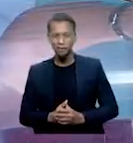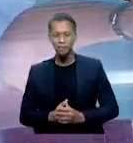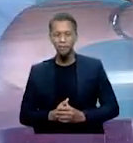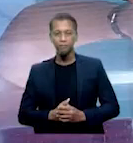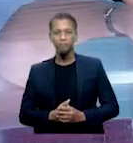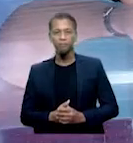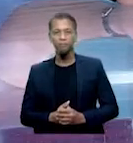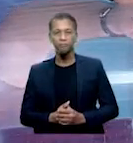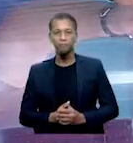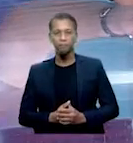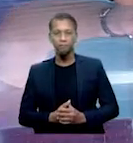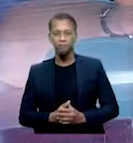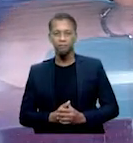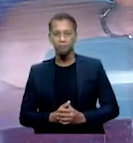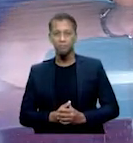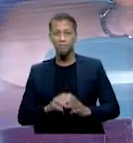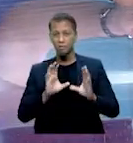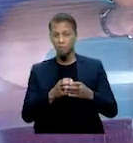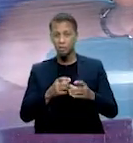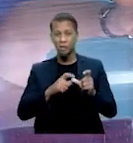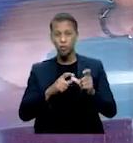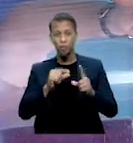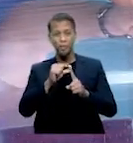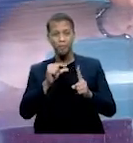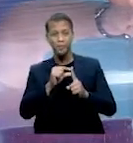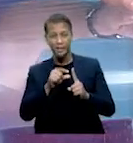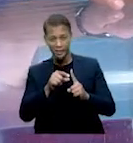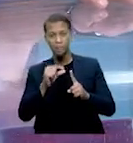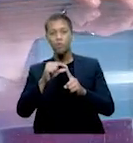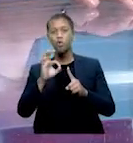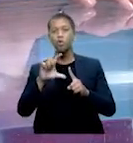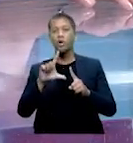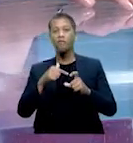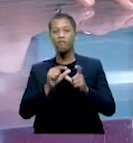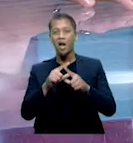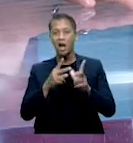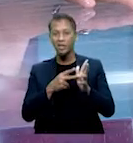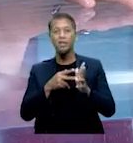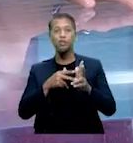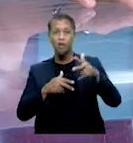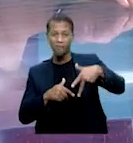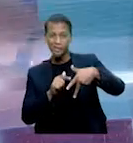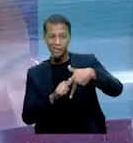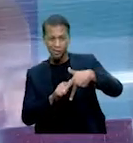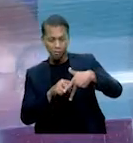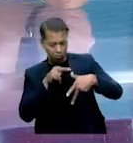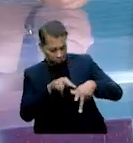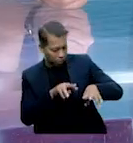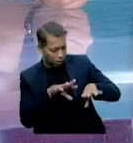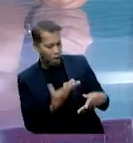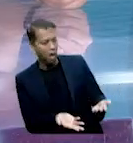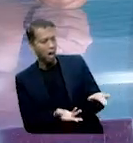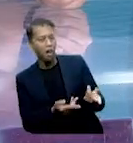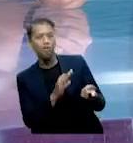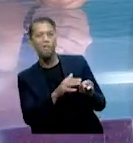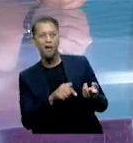Kita mulai informasi pertama, pemirsa. Anggota Satpol PP di Polewali Mandar, Sulawesi Barat ditemukan tewas di dalam rumahnya. Korban diduga